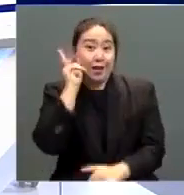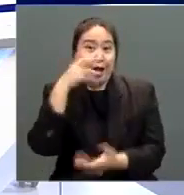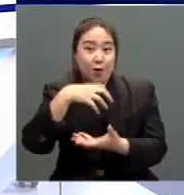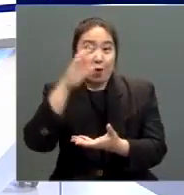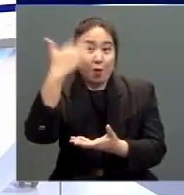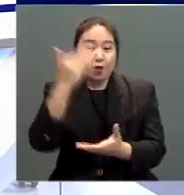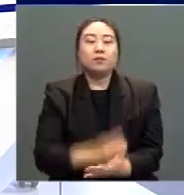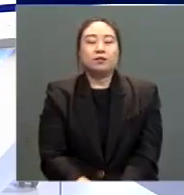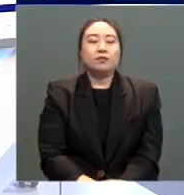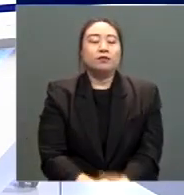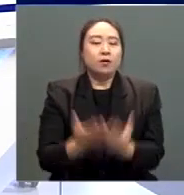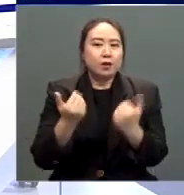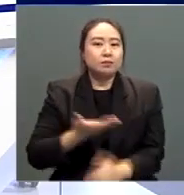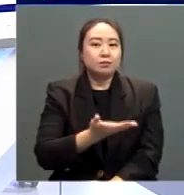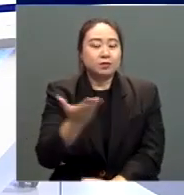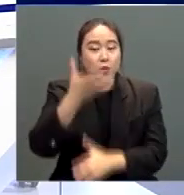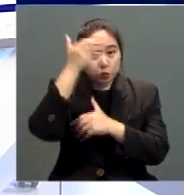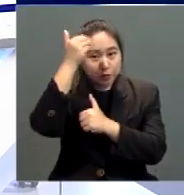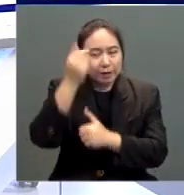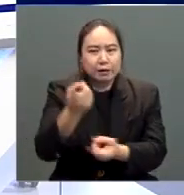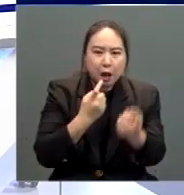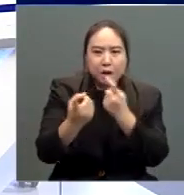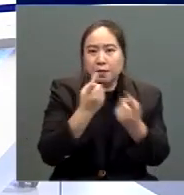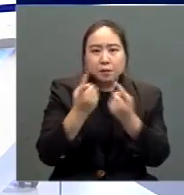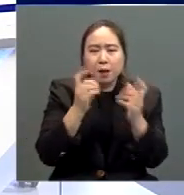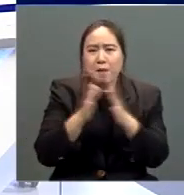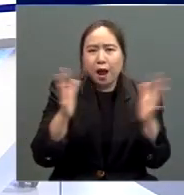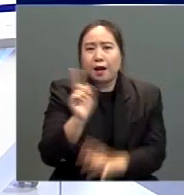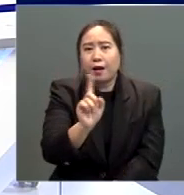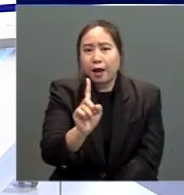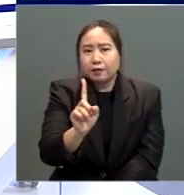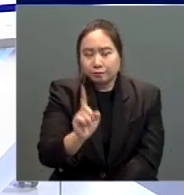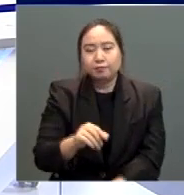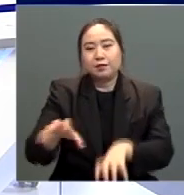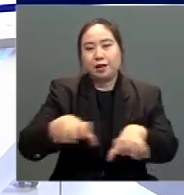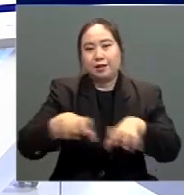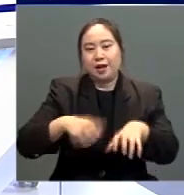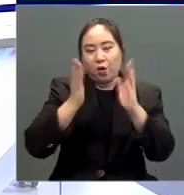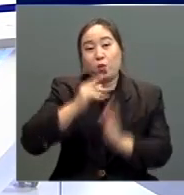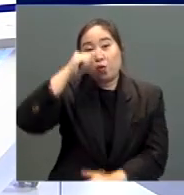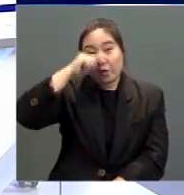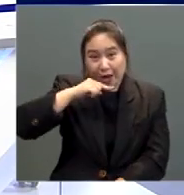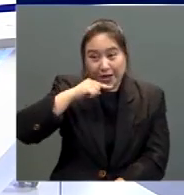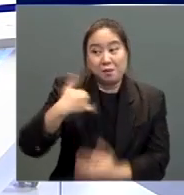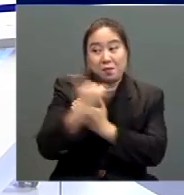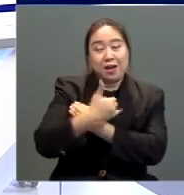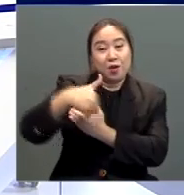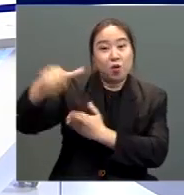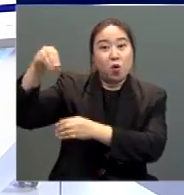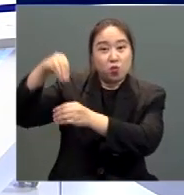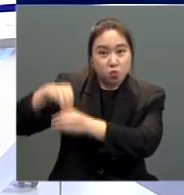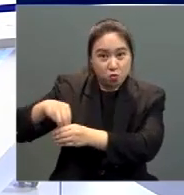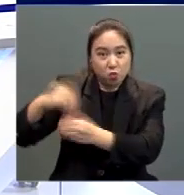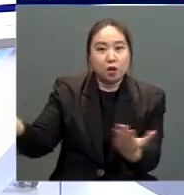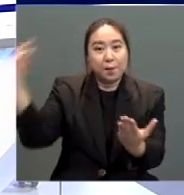อีกหนึ่งประเด็นที่หลายคนให้ความสนใจแล้วก็สอบถามกันเข้ามาเป็นจำนวนมากก็คือการบริหารจัดการคนไทยที่อยู่ในต่างประเทศและเดินท